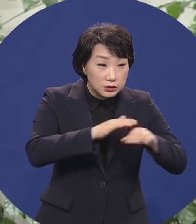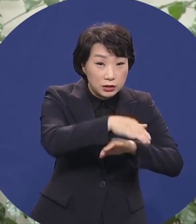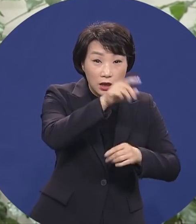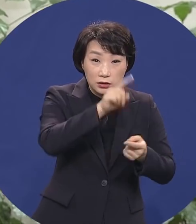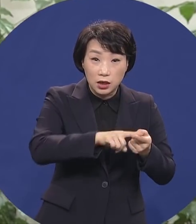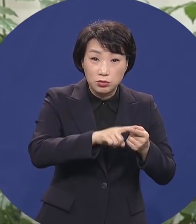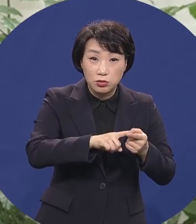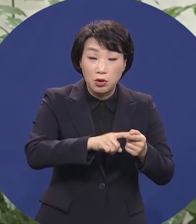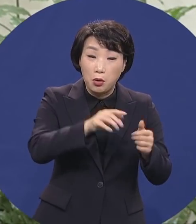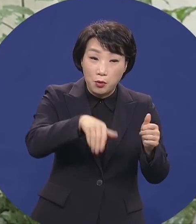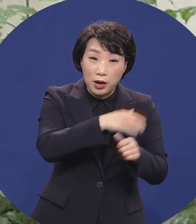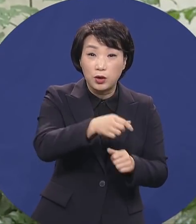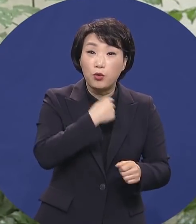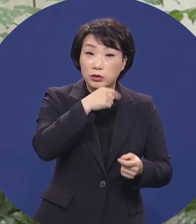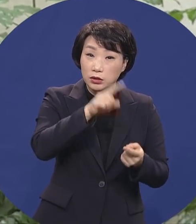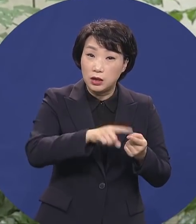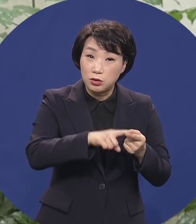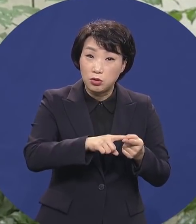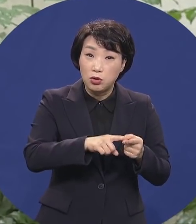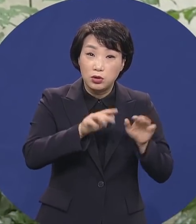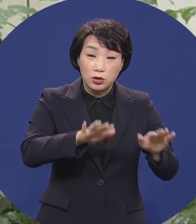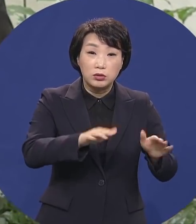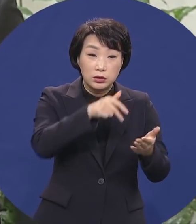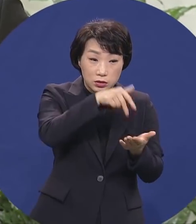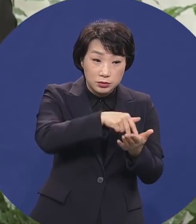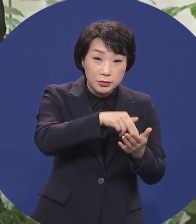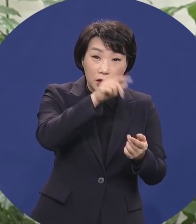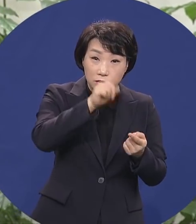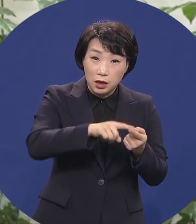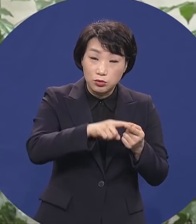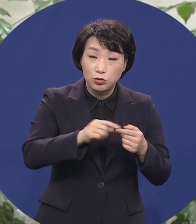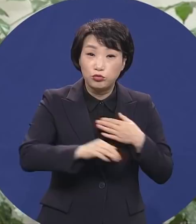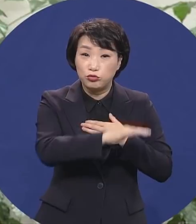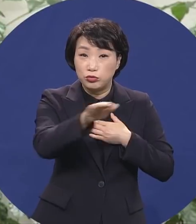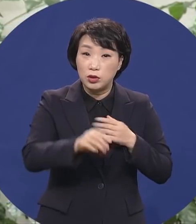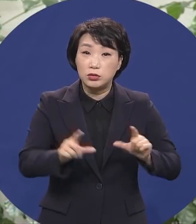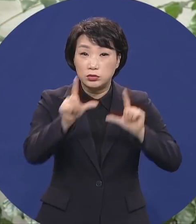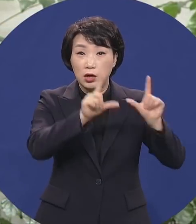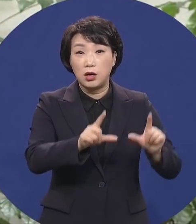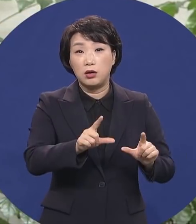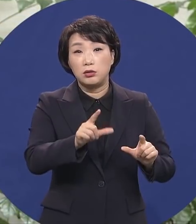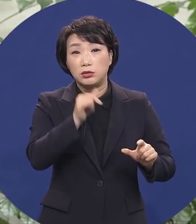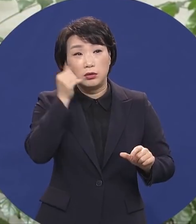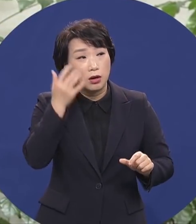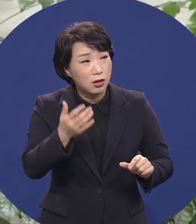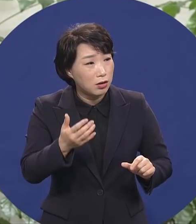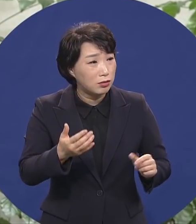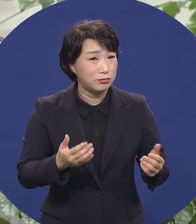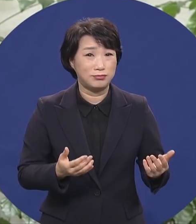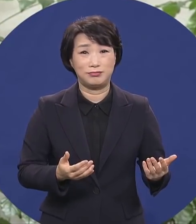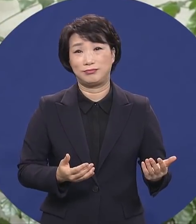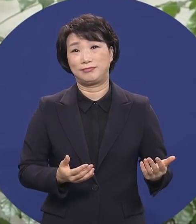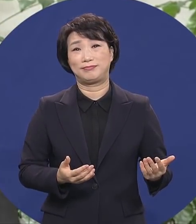통속대로, 환경의 요구대로, 현실의 상황대로 우리가 살아갈 수 있는가? 응?